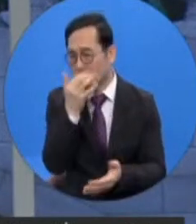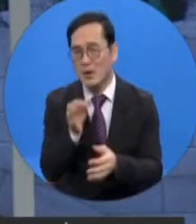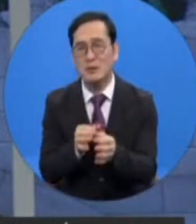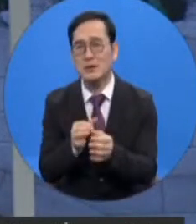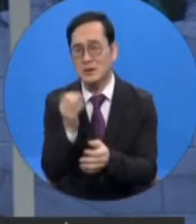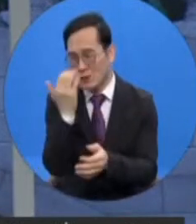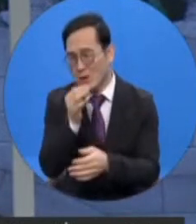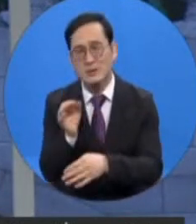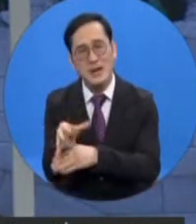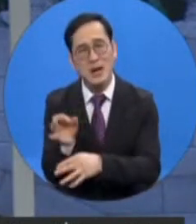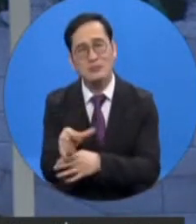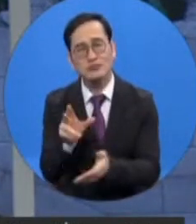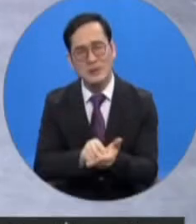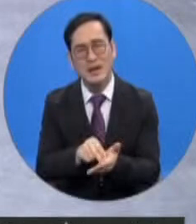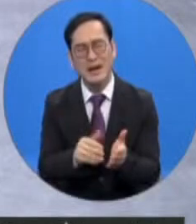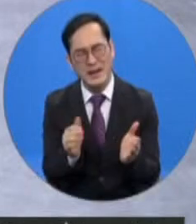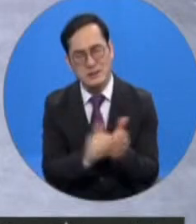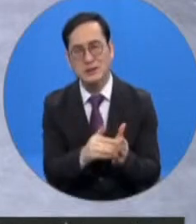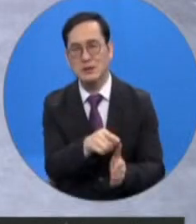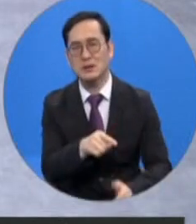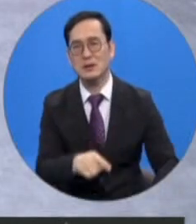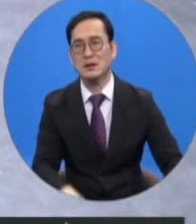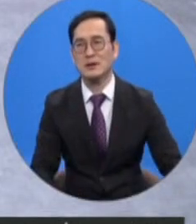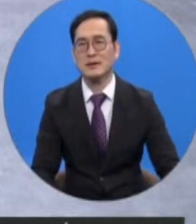나왔습니다. 주제 공개하죠.